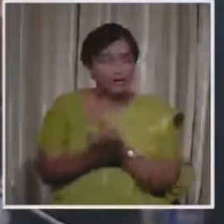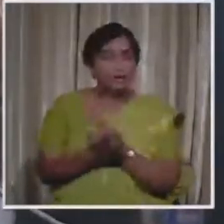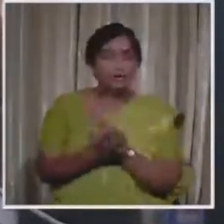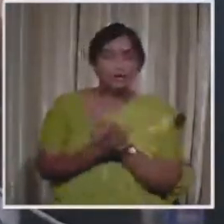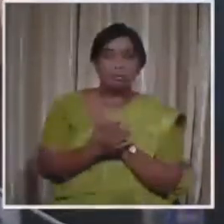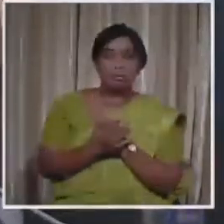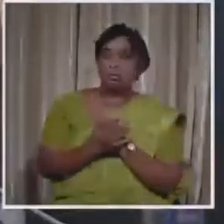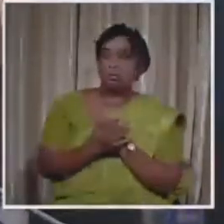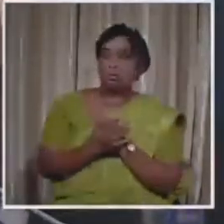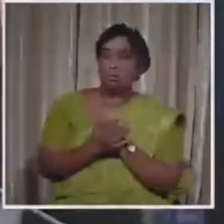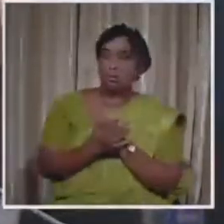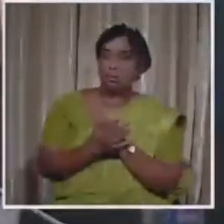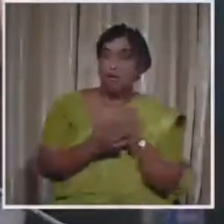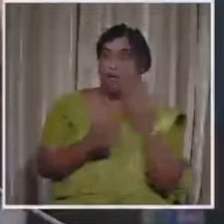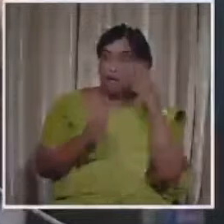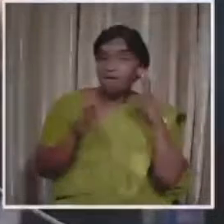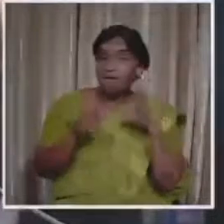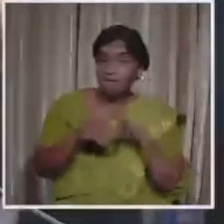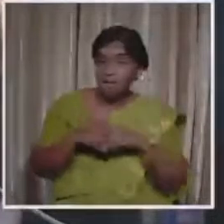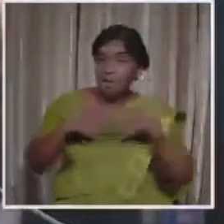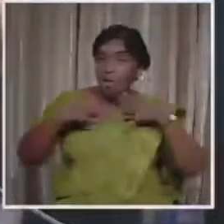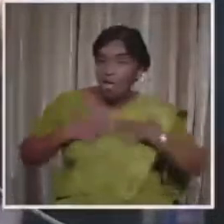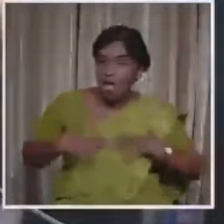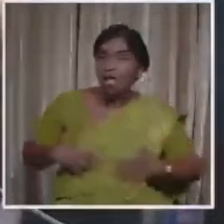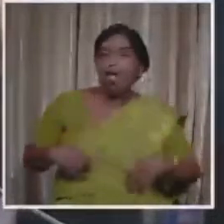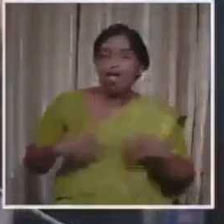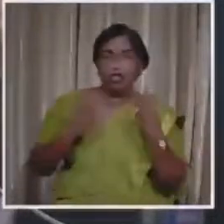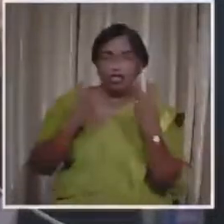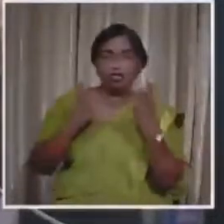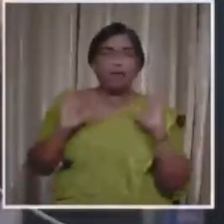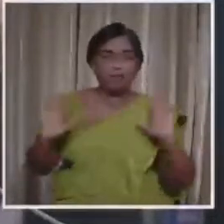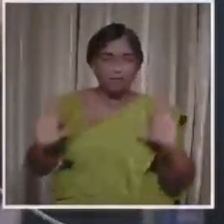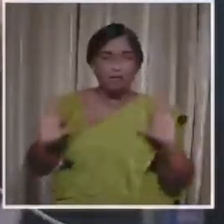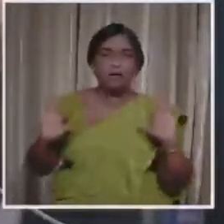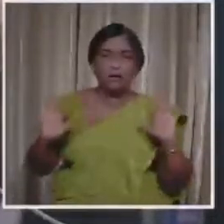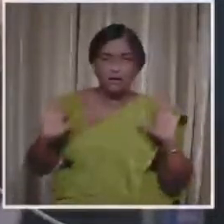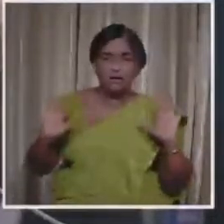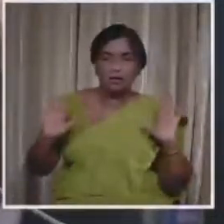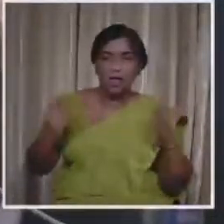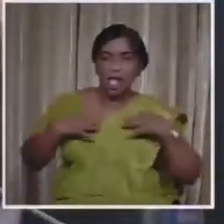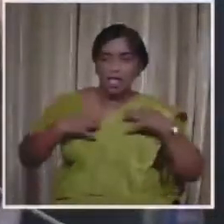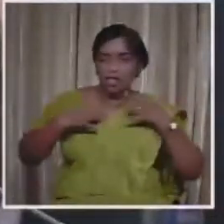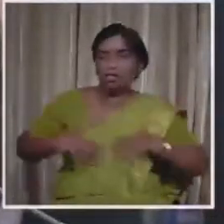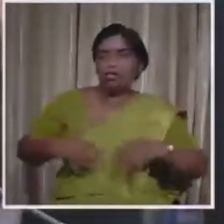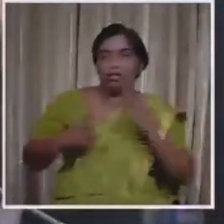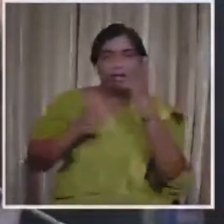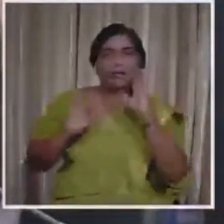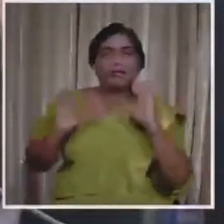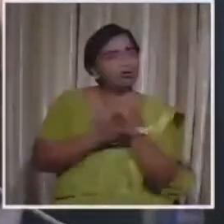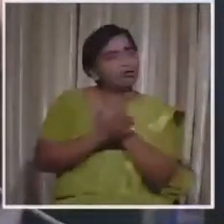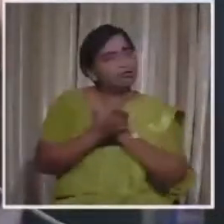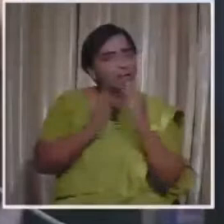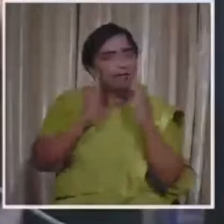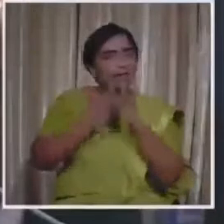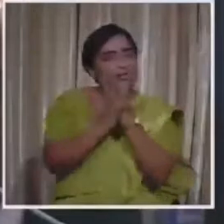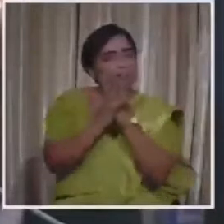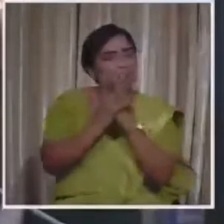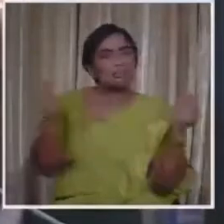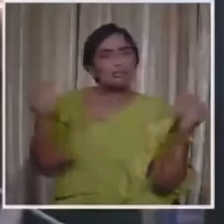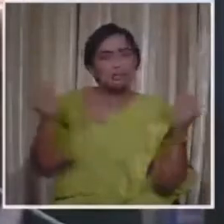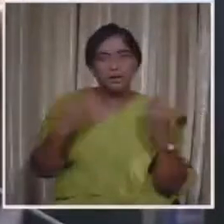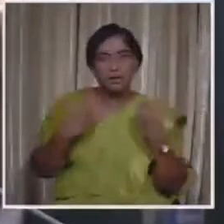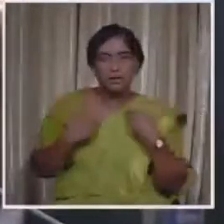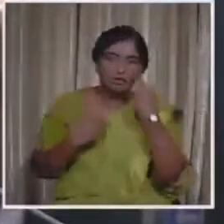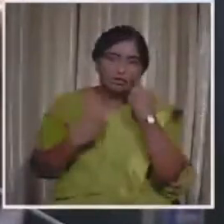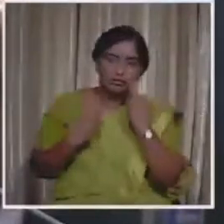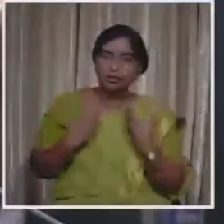ఎందుకని ఇటుపు మగే నోనై దరువ దెన్న ఎందుకని ఇటుపు అందుం తున వితర ఇతురుని అందుం తున వితర ఇతురుని ములు గేమ గినిపత్ తెలై తిం మం వగే హేమ అసర్